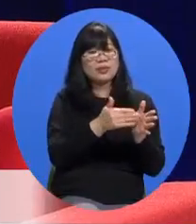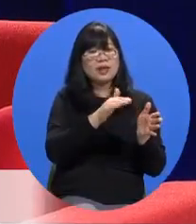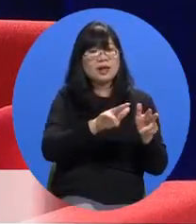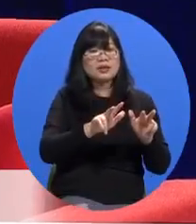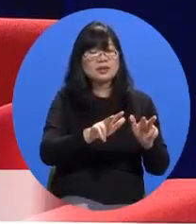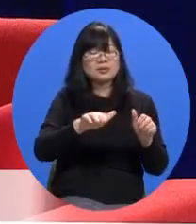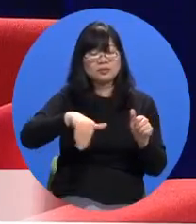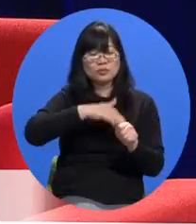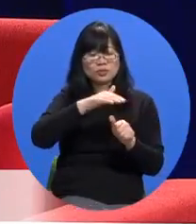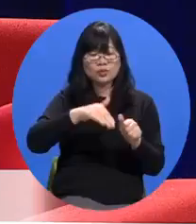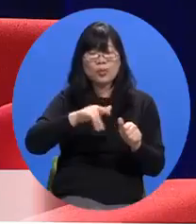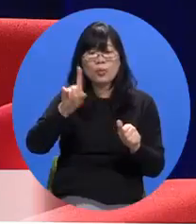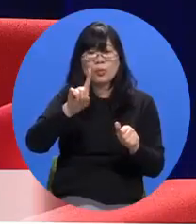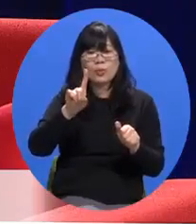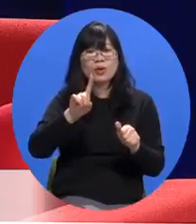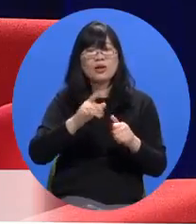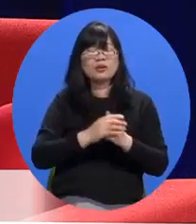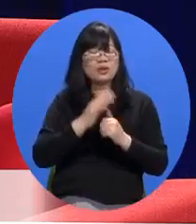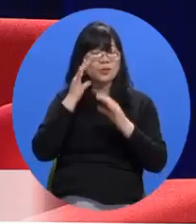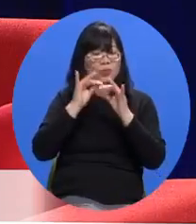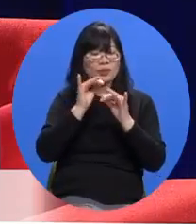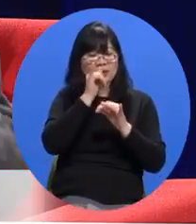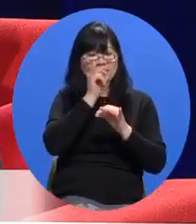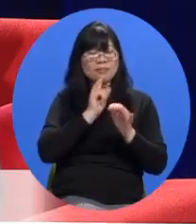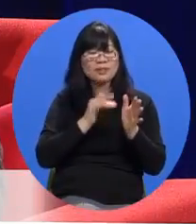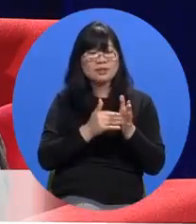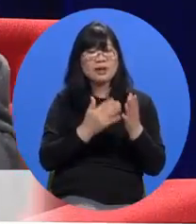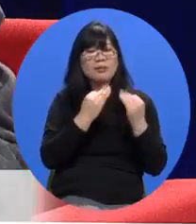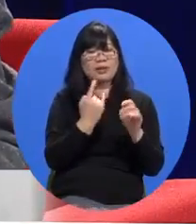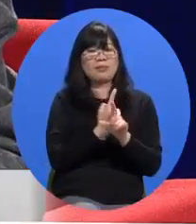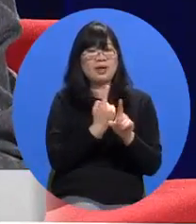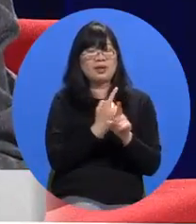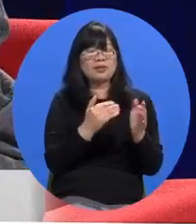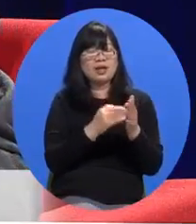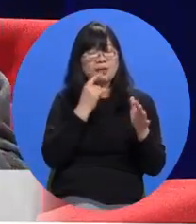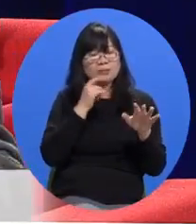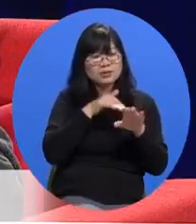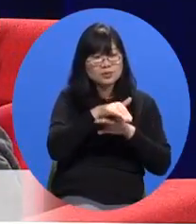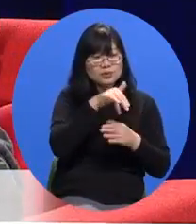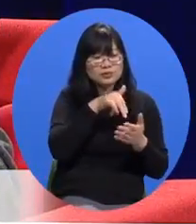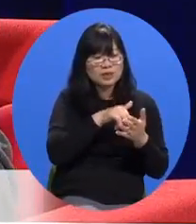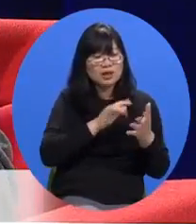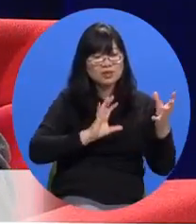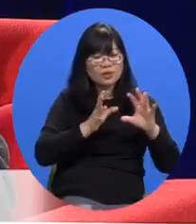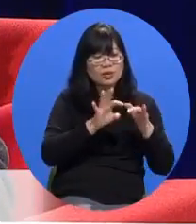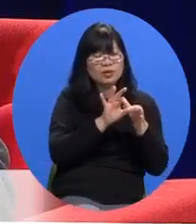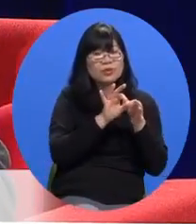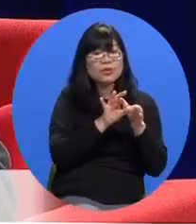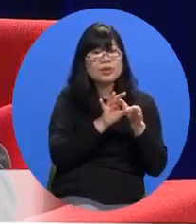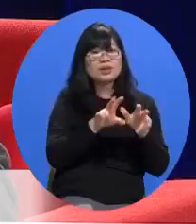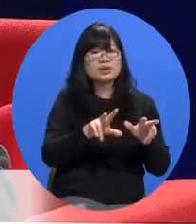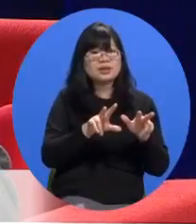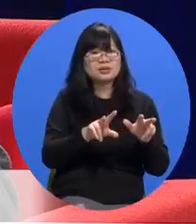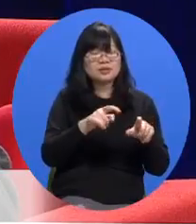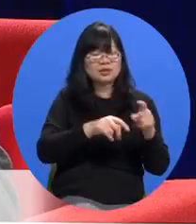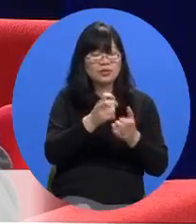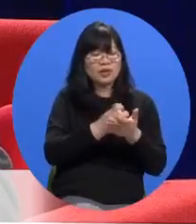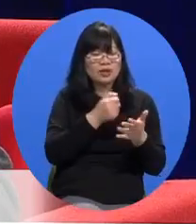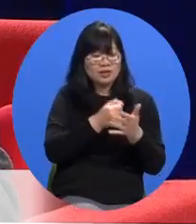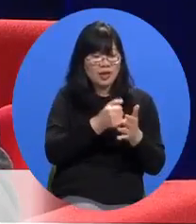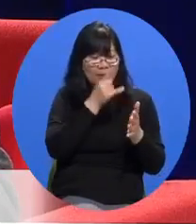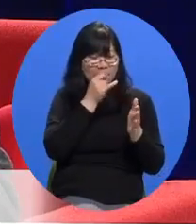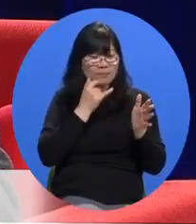이제 풍토가 그래도 그 공감하시겠지만 많이 바뀌었습니다. 민주적으로 토론을 통해서 어느 정도 이제 정책이